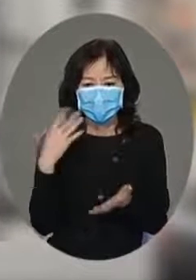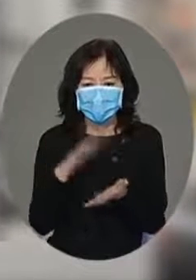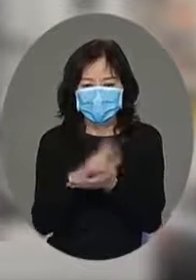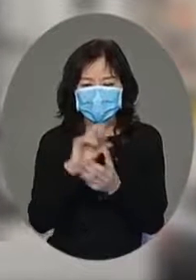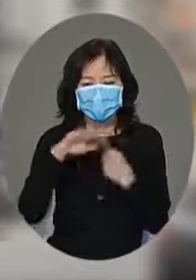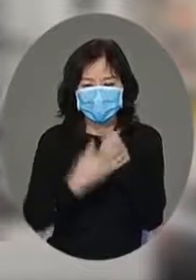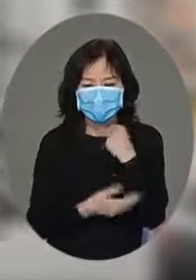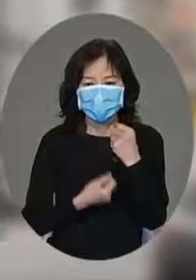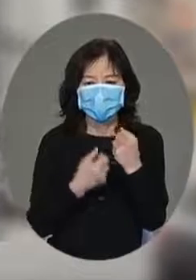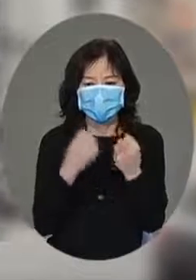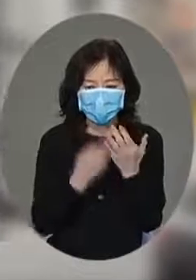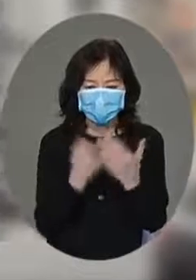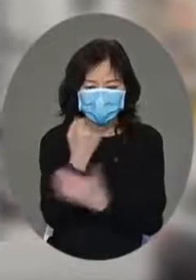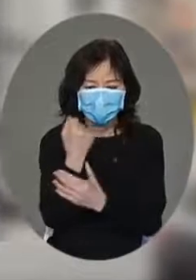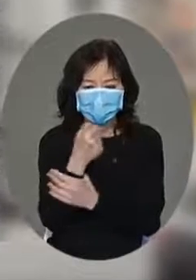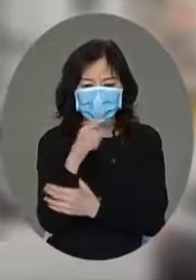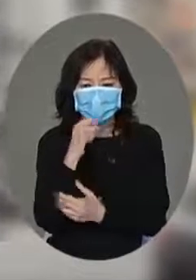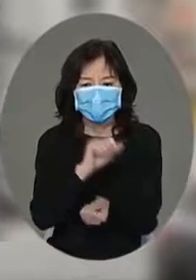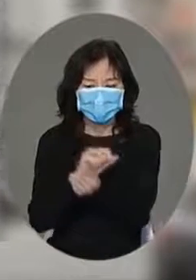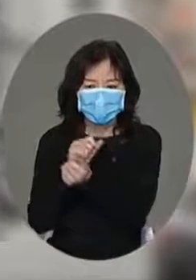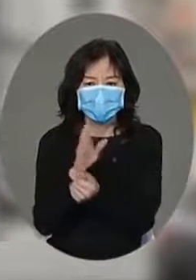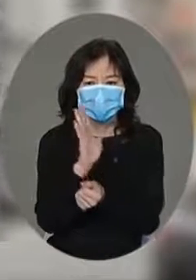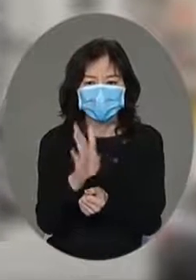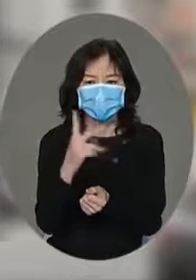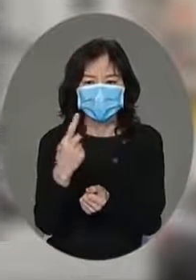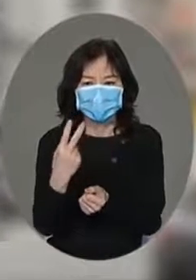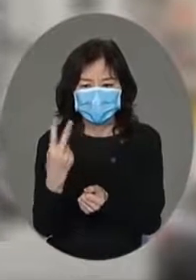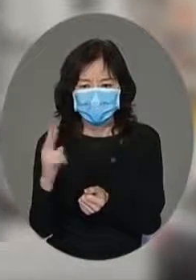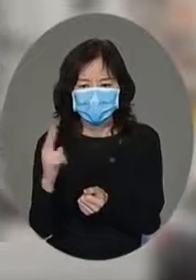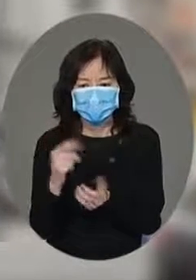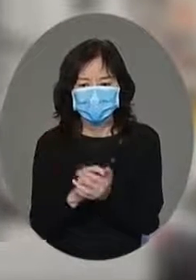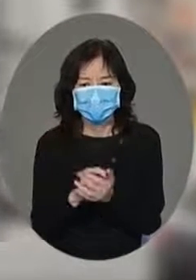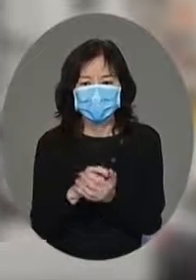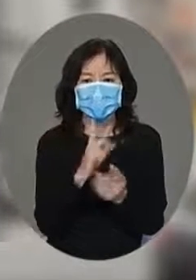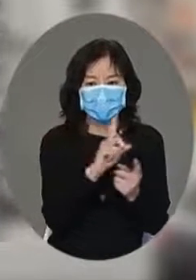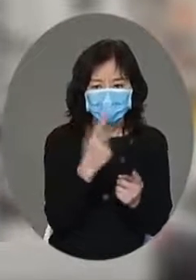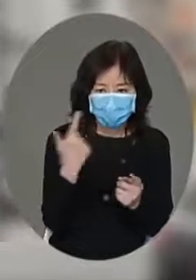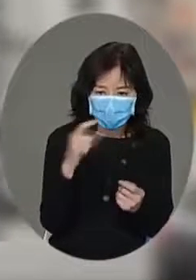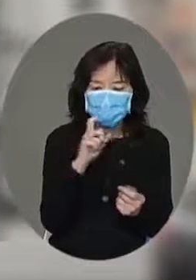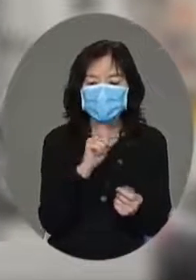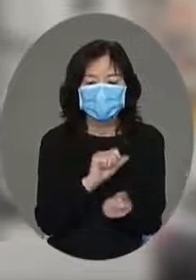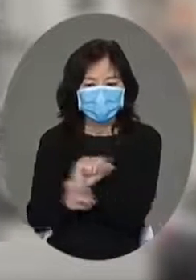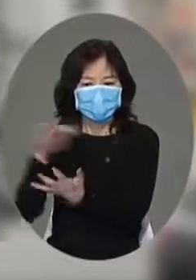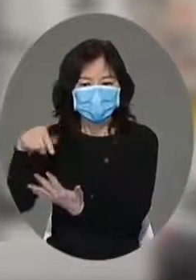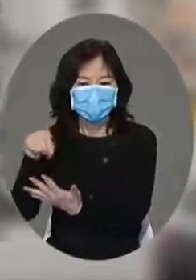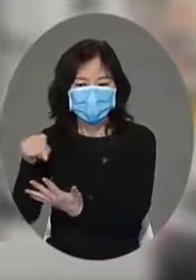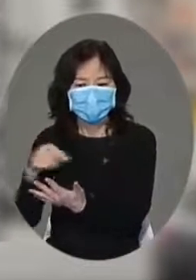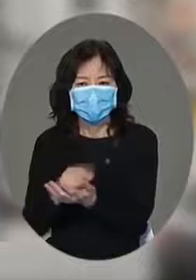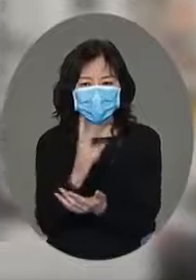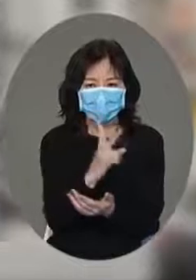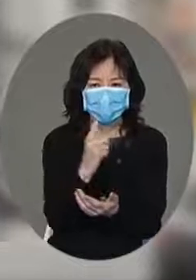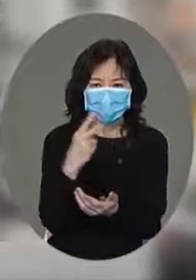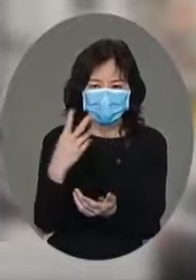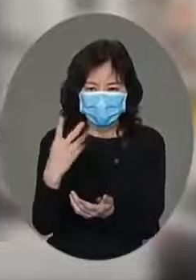運動而進入懲教院所共422人次，當中181次屬於服刑人士，241次屬於